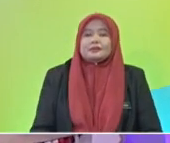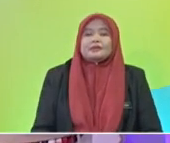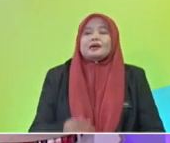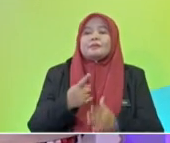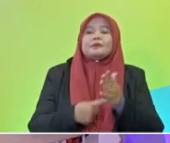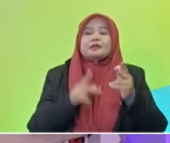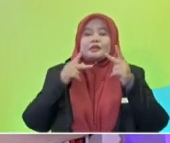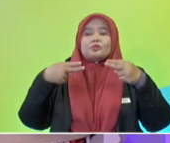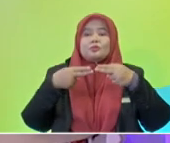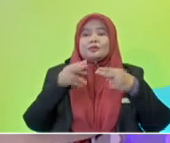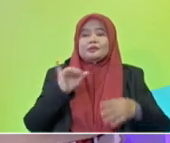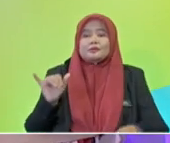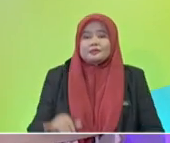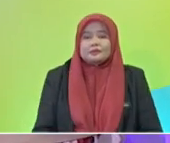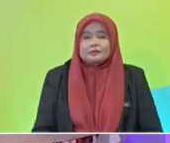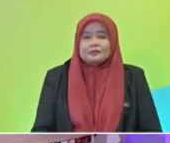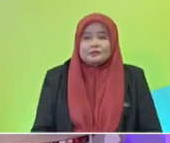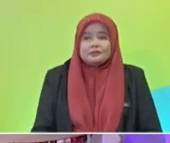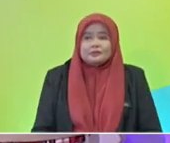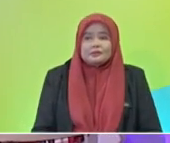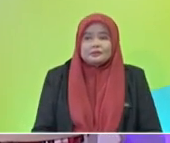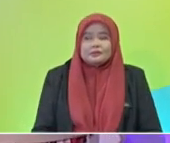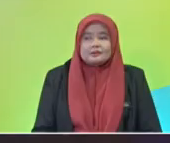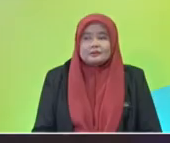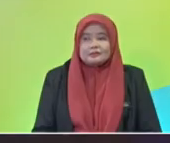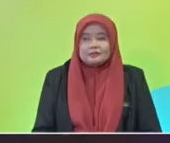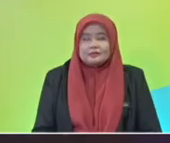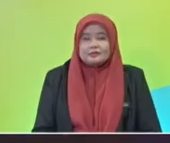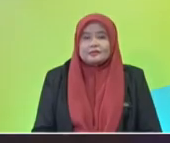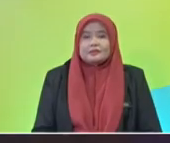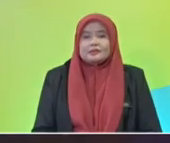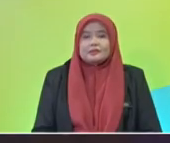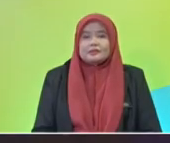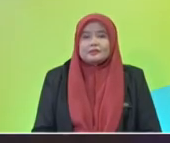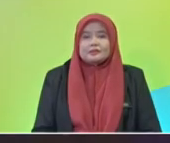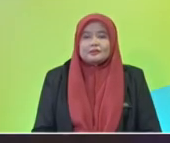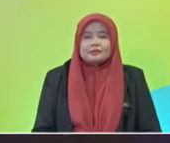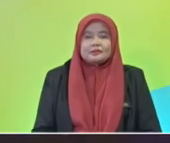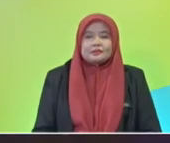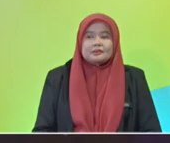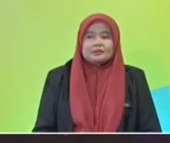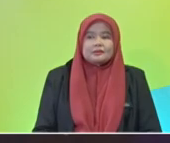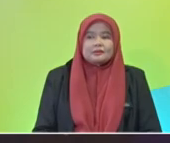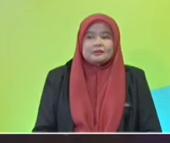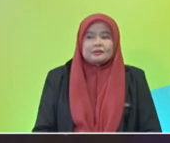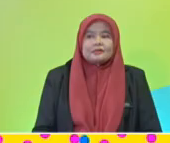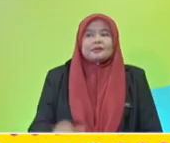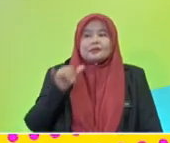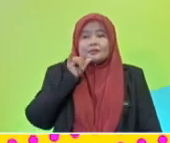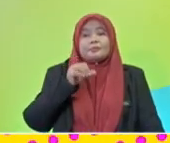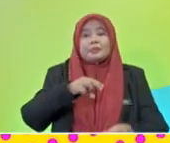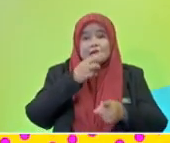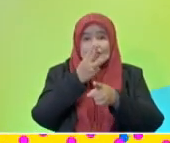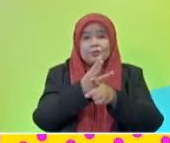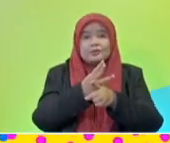hubungnya siapa Boleh teka tadi kita dah Yang ini bahawa